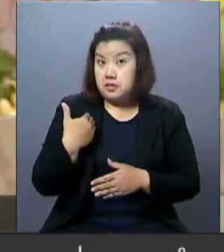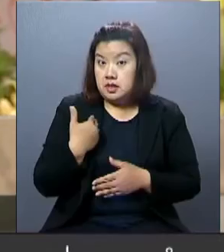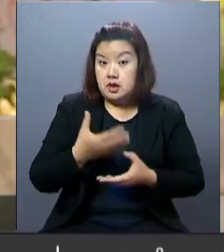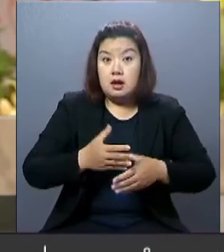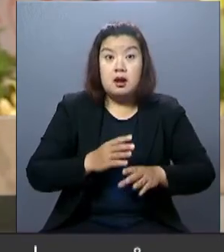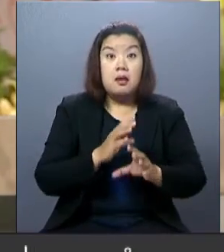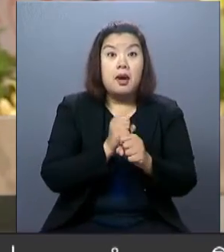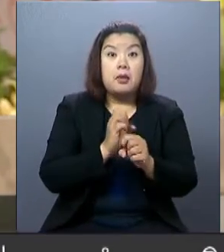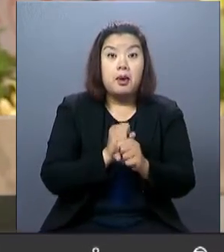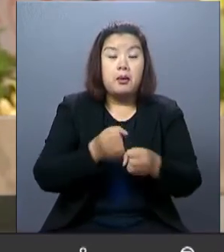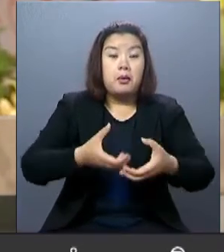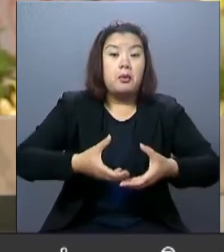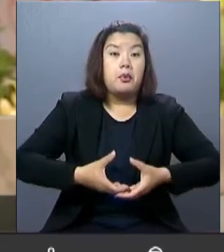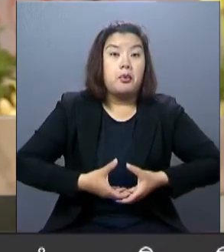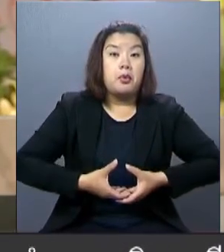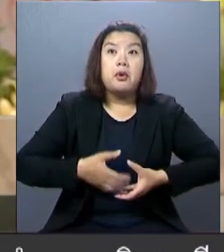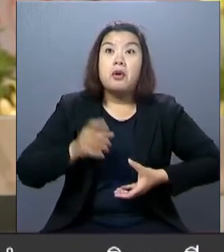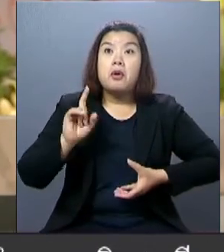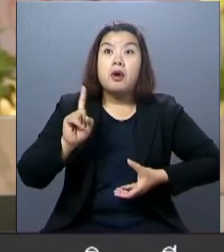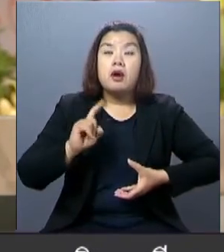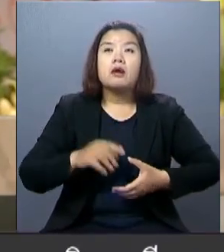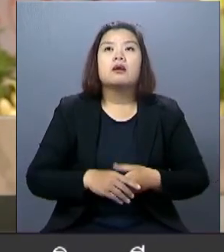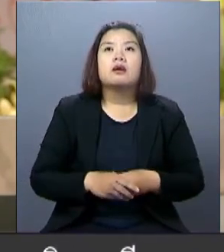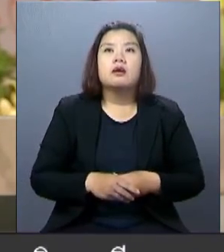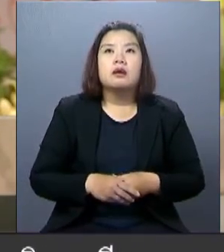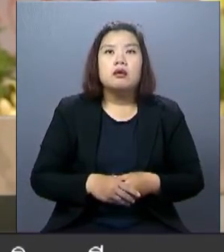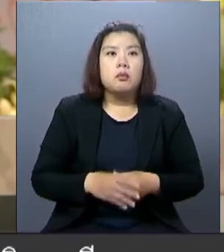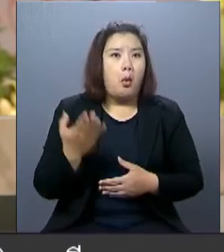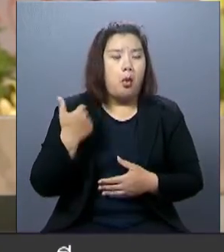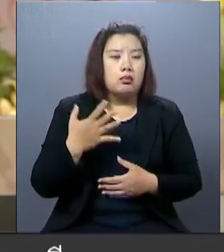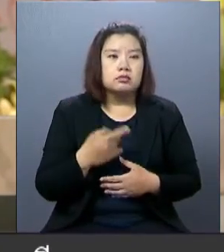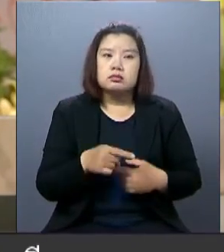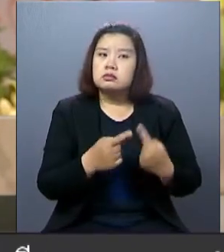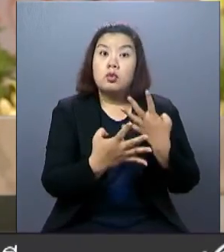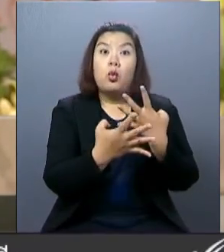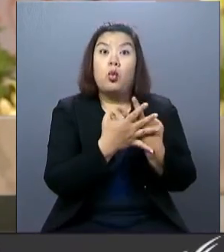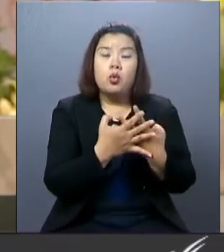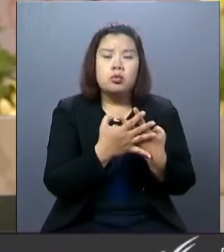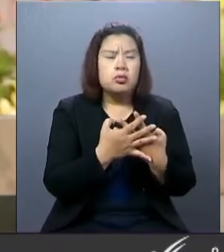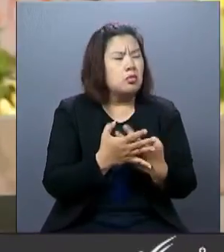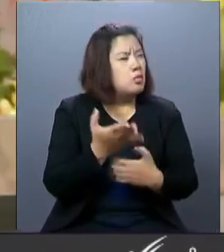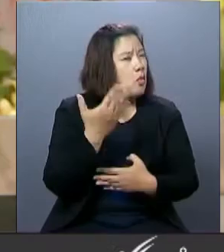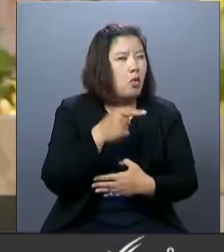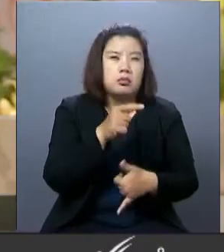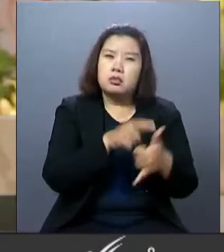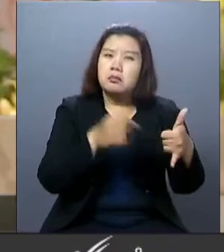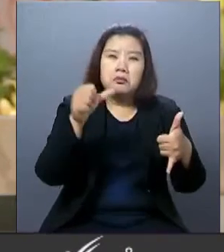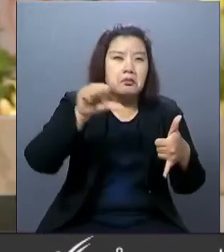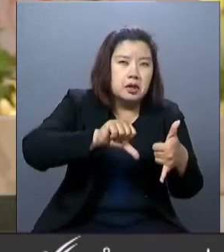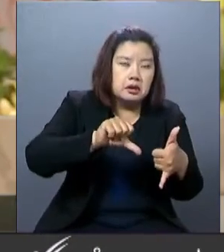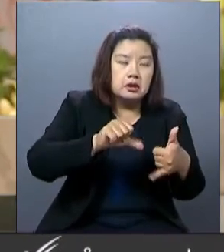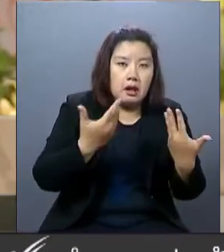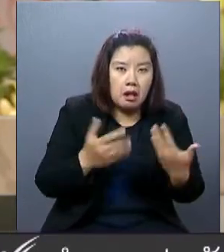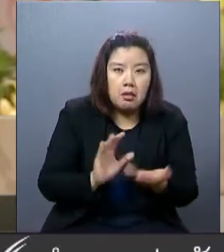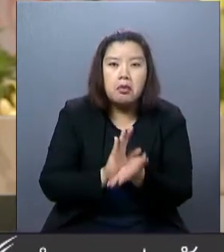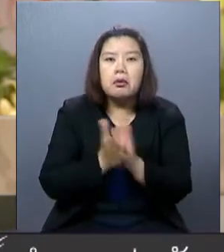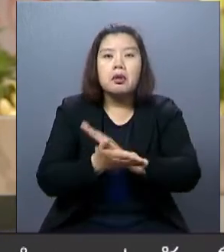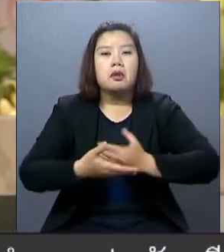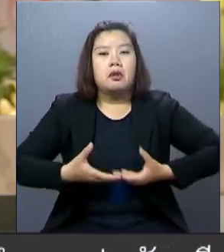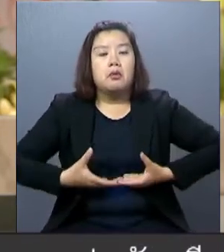ากคนซึ่งมือของคนซึ่งอาจจะเคยทำลายล้างชีวิตคนมานักต่อนักถ้ามีกิจกรรมที่ดีๆอย่